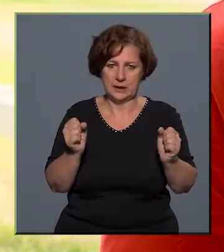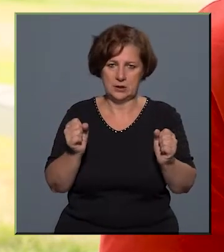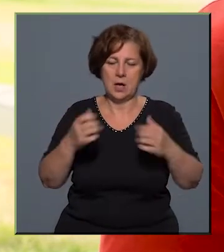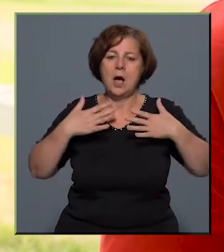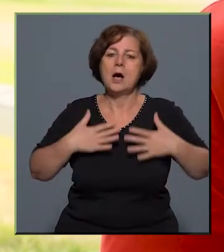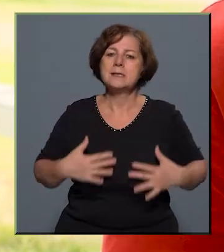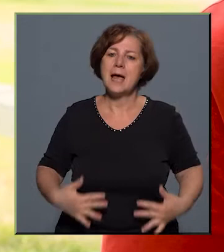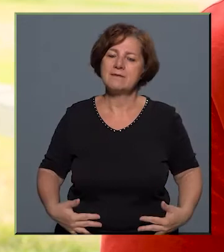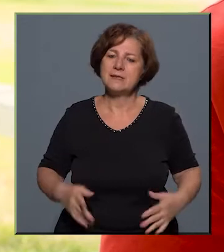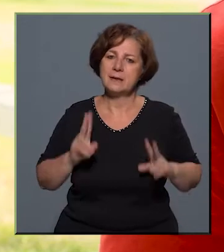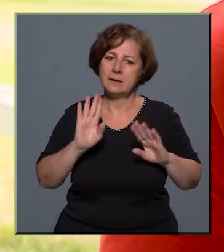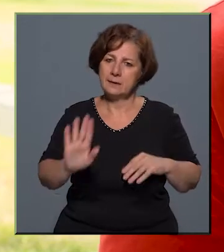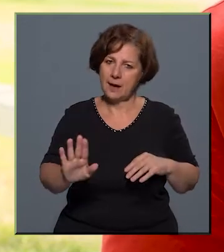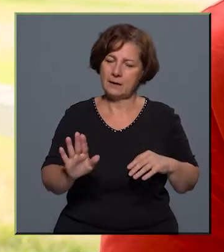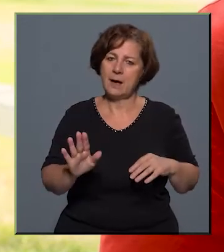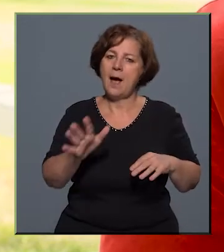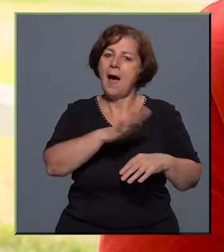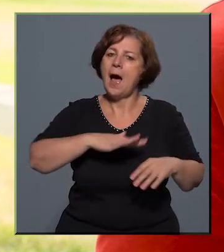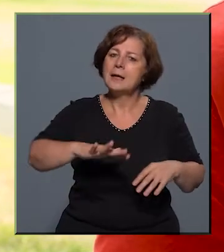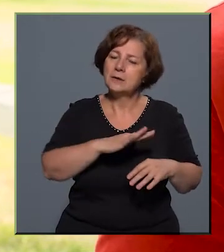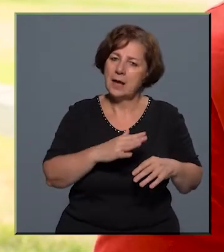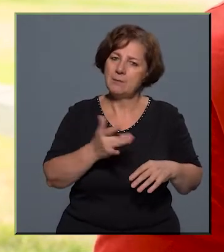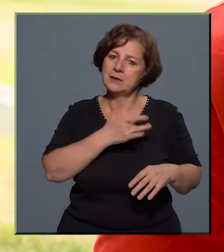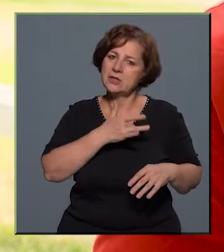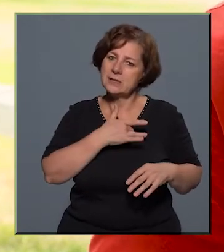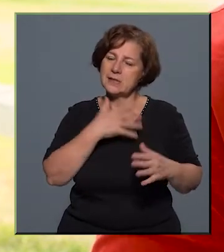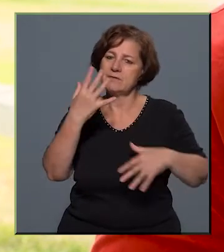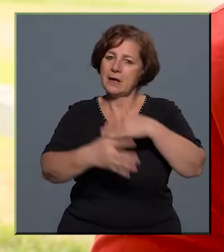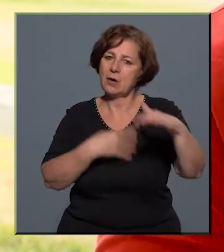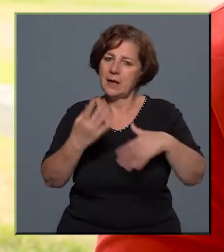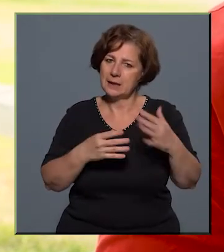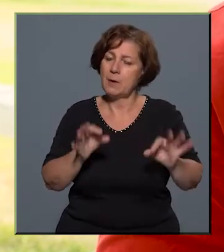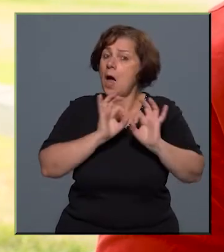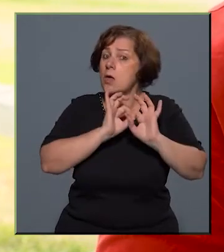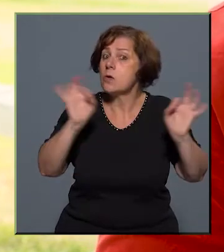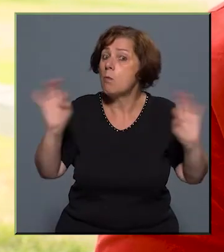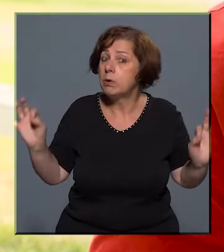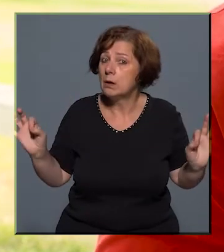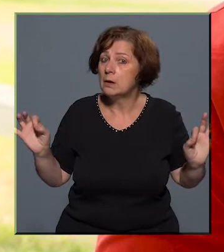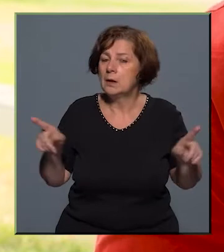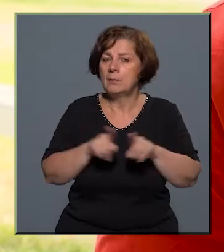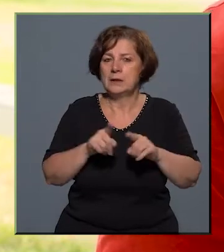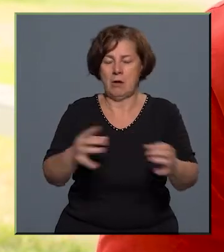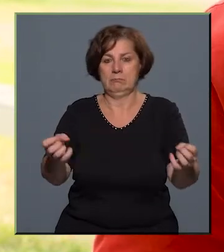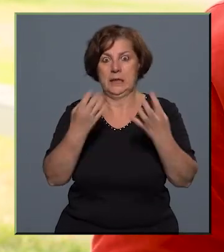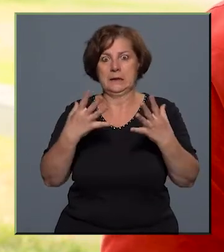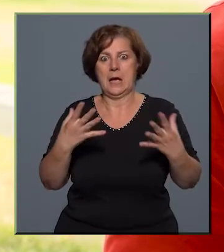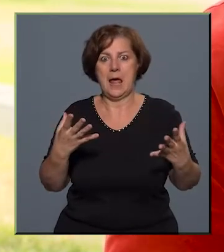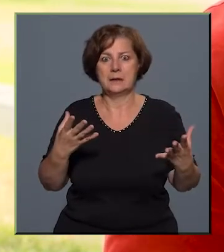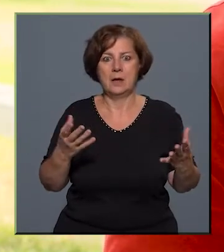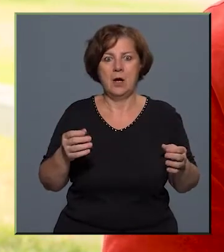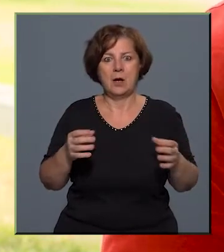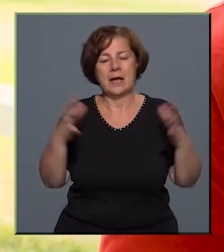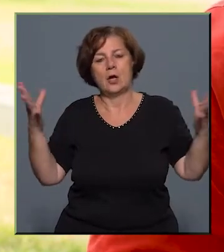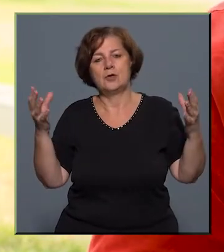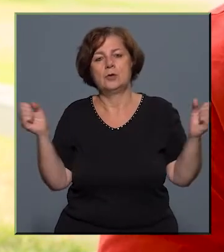hűtés az a szervezetnek általában és a szívnek, a keringésnek jobb, mint hogyha